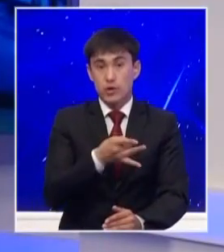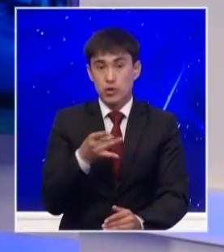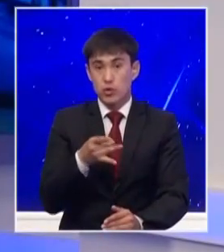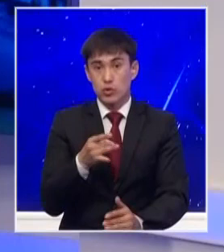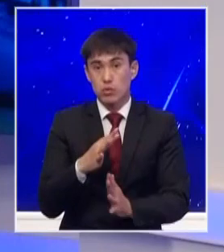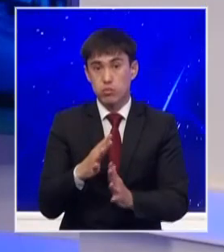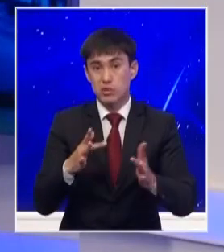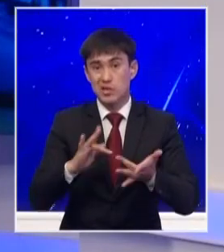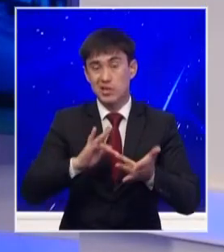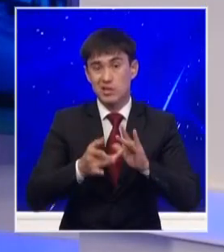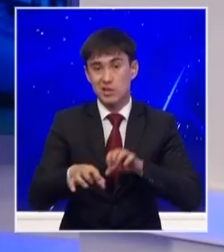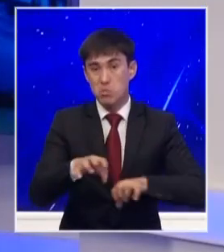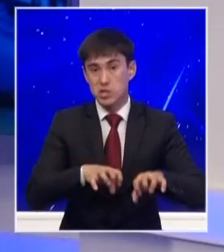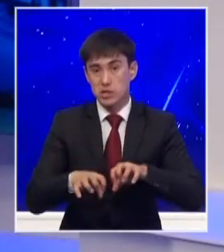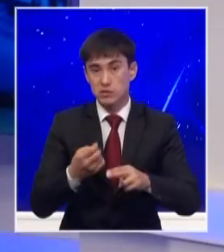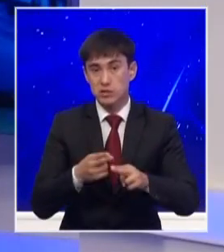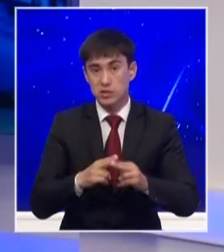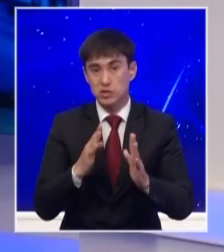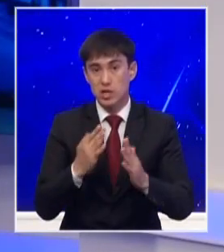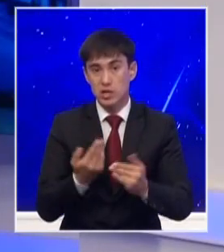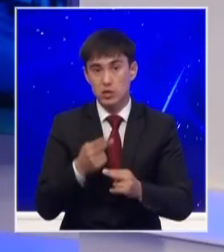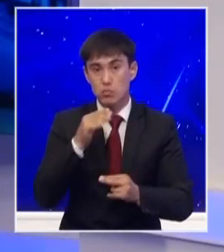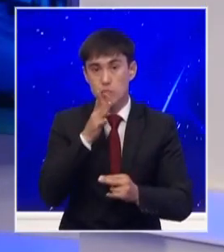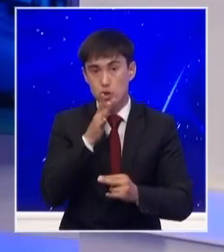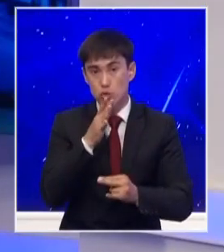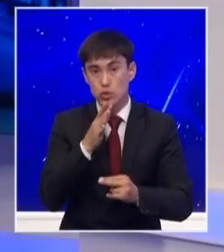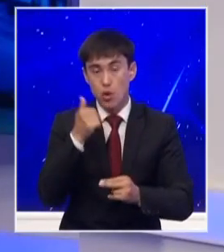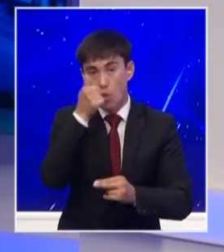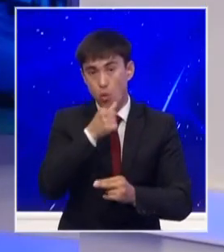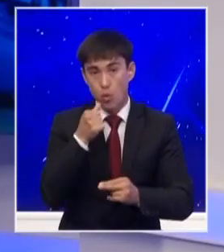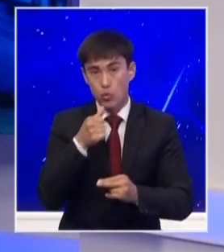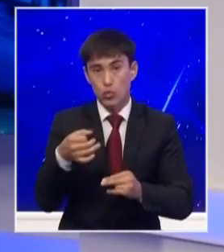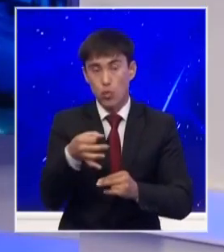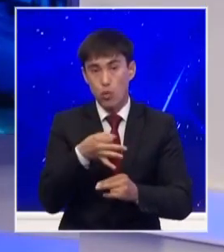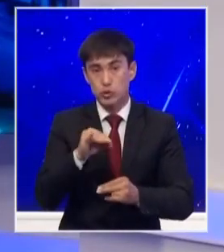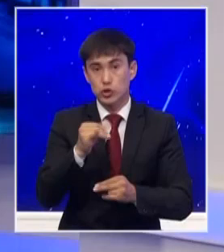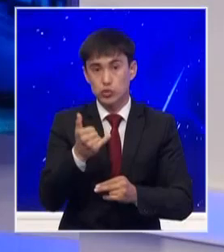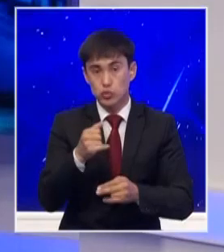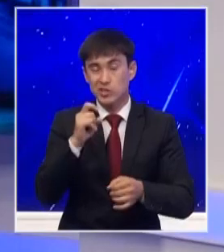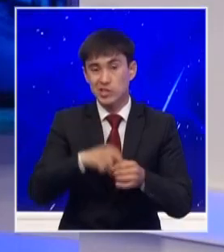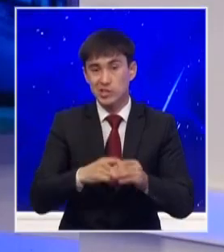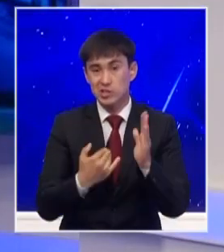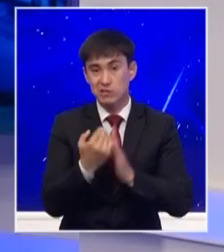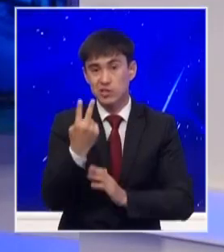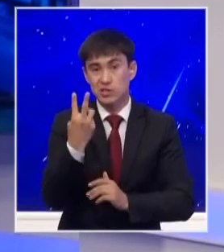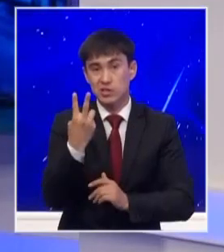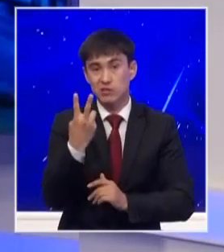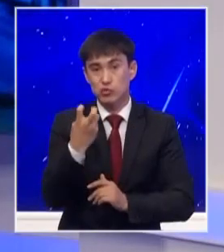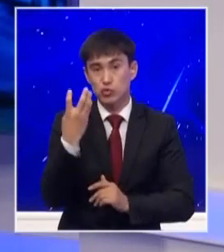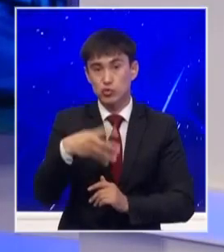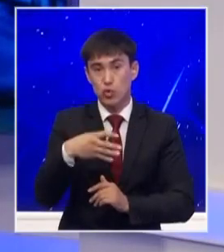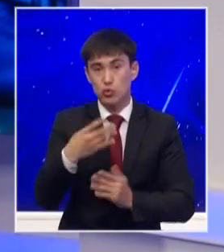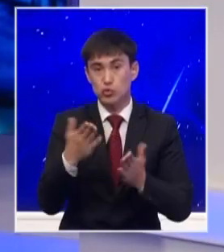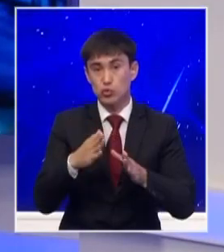набирает обороты интернет-мошенничество. Только за текущий период этого года в области ЖТСУ зарегистрировано свыше